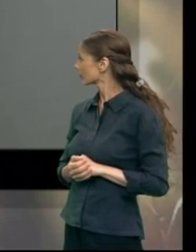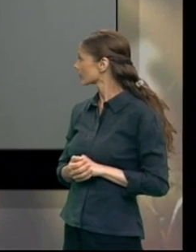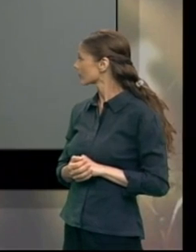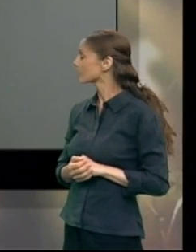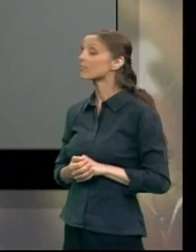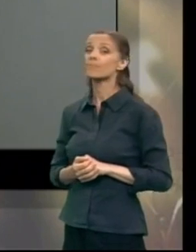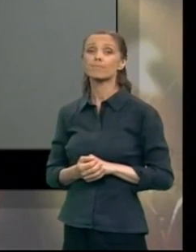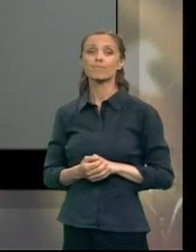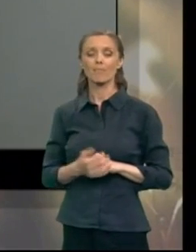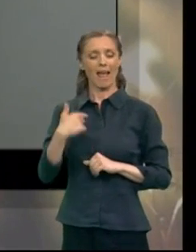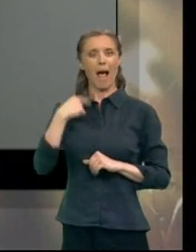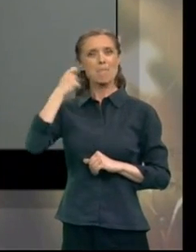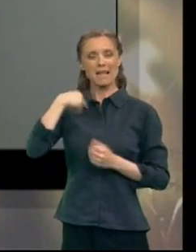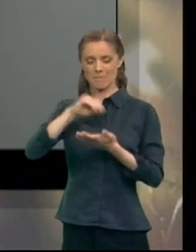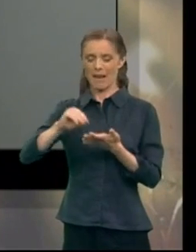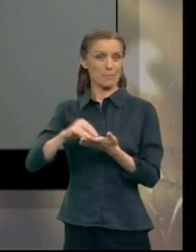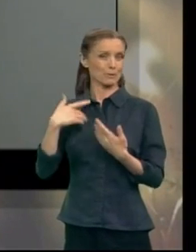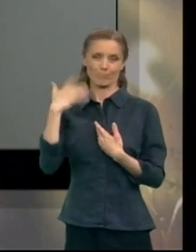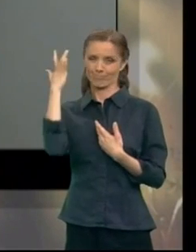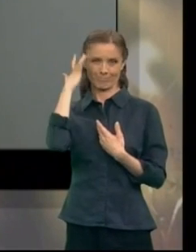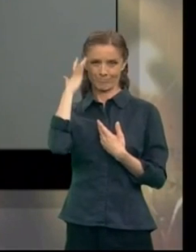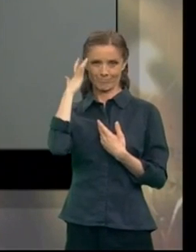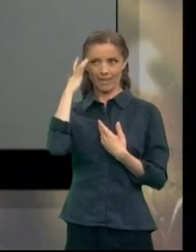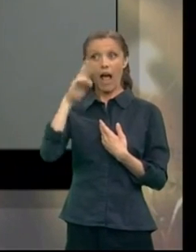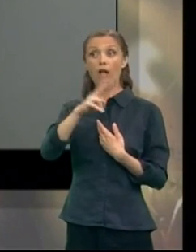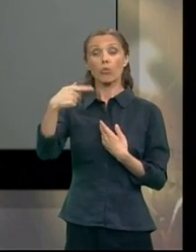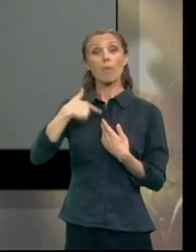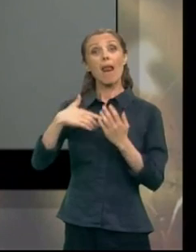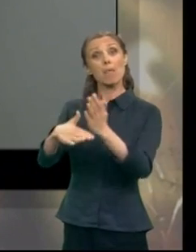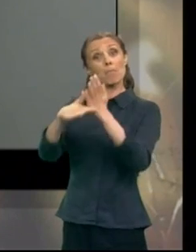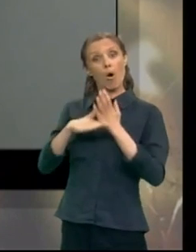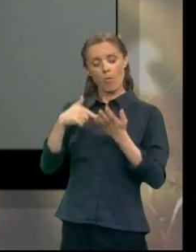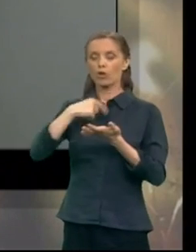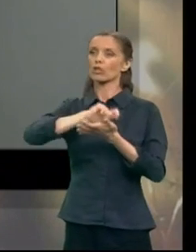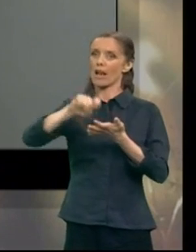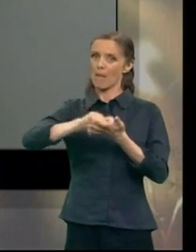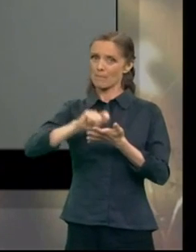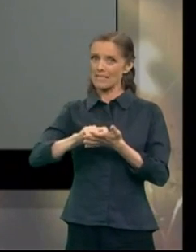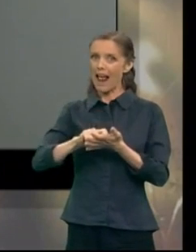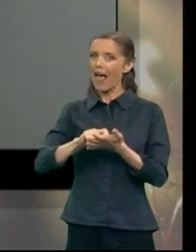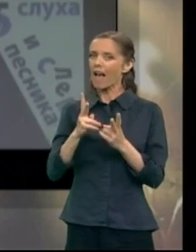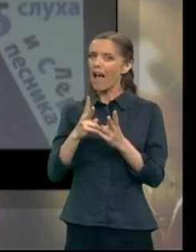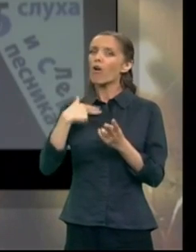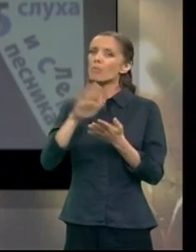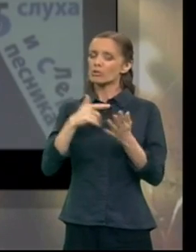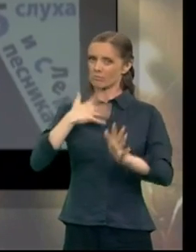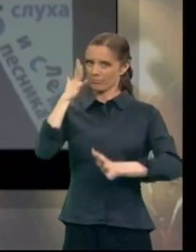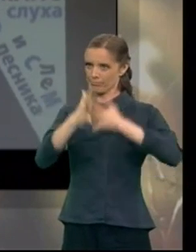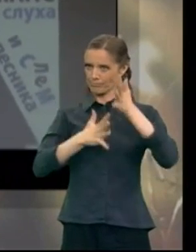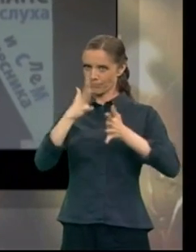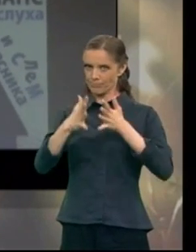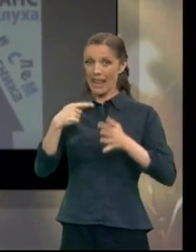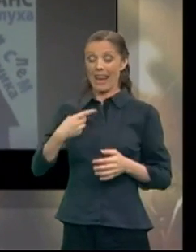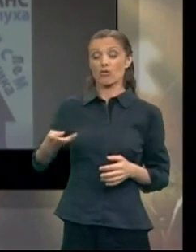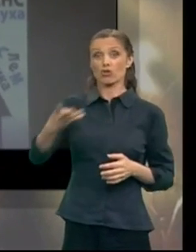Ja ne znam pesmu da napišem, ja sam uz pomoć drugih napisala, pomoću znakovnog jezika. Nas 4